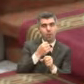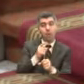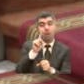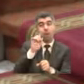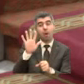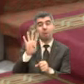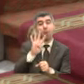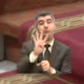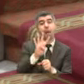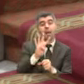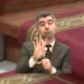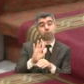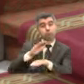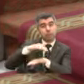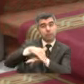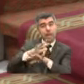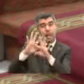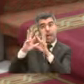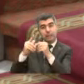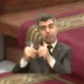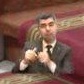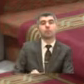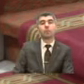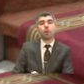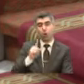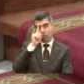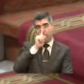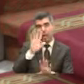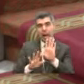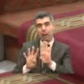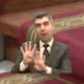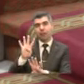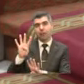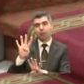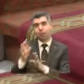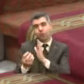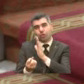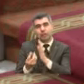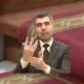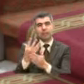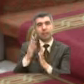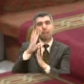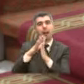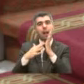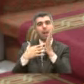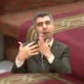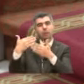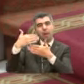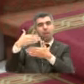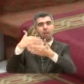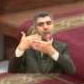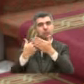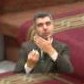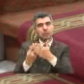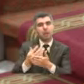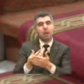كبير، وعندنا الان قيد الانجاز 14 السد، وكاين برنامج اولوي اللي كنت تكلمت عليه اللي غيضاف ليه